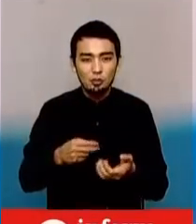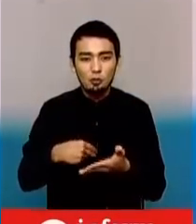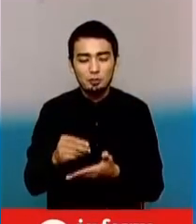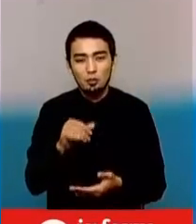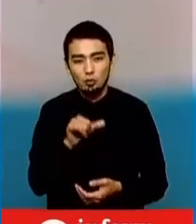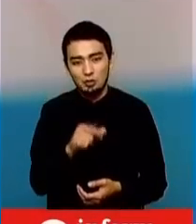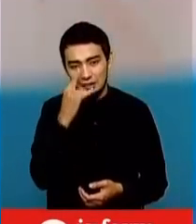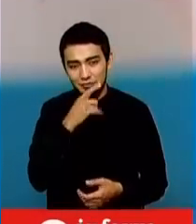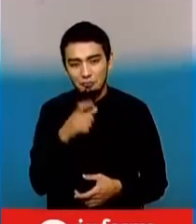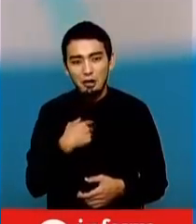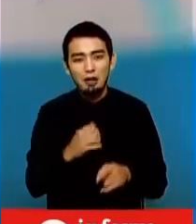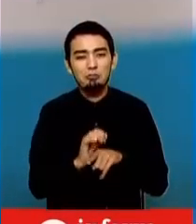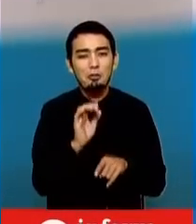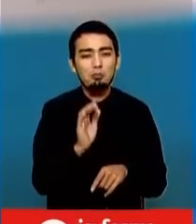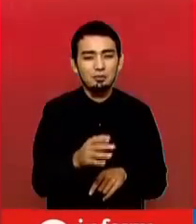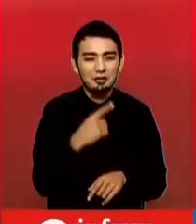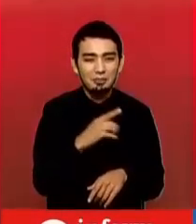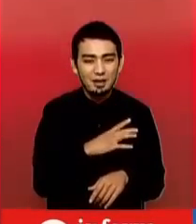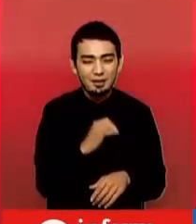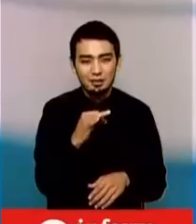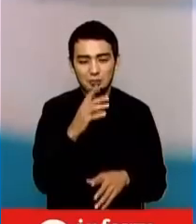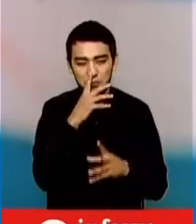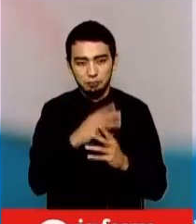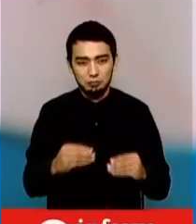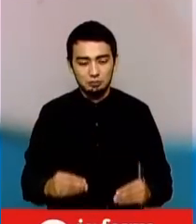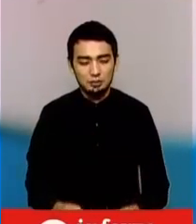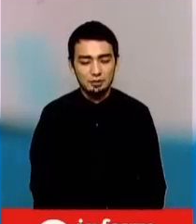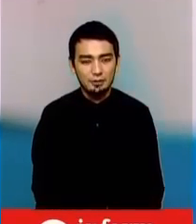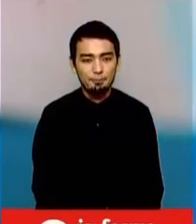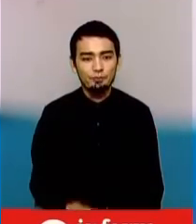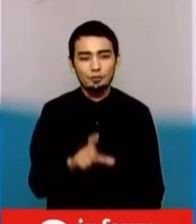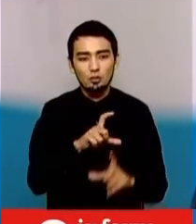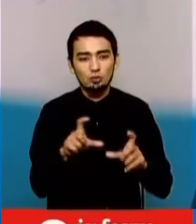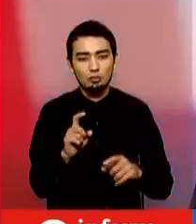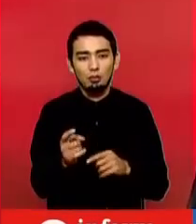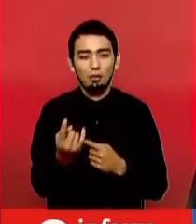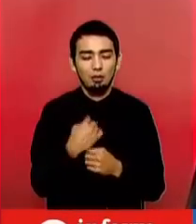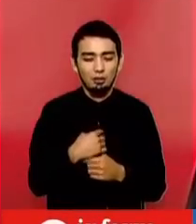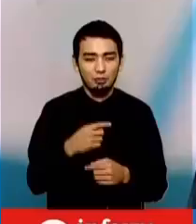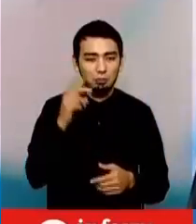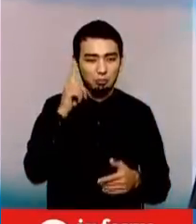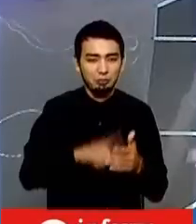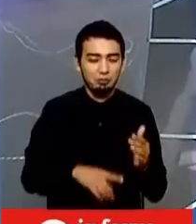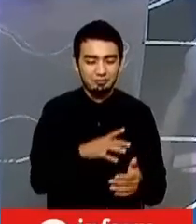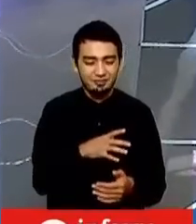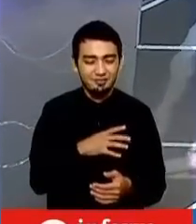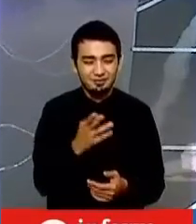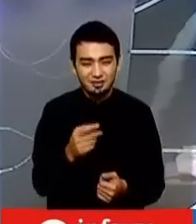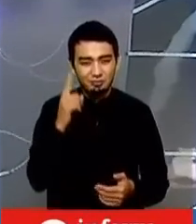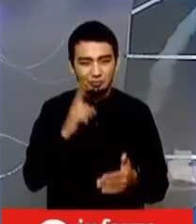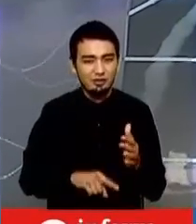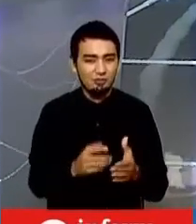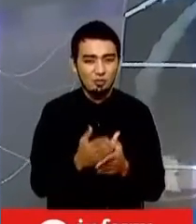казахов и говорят, отправим. И она просто в дороге исчезает. Почему люди обманываются? Ну, доверчивость, это получается